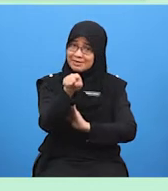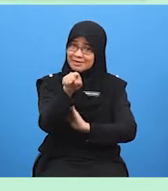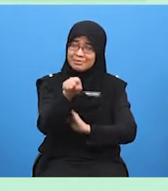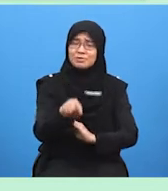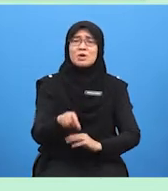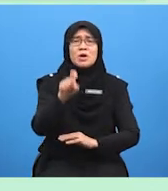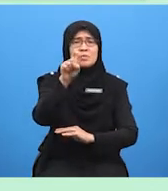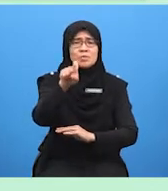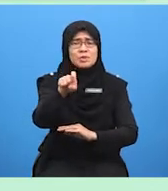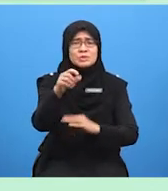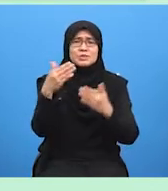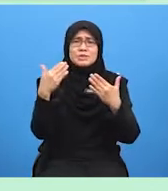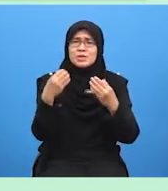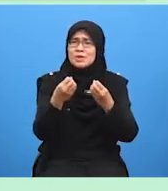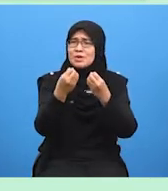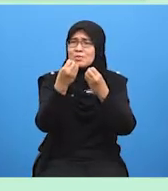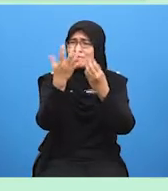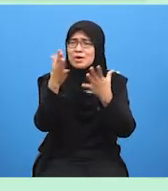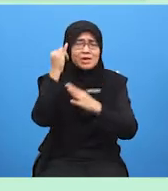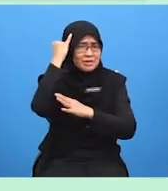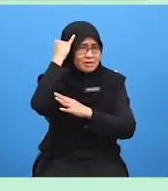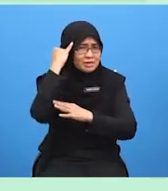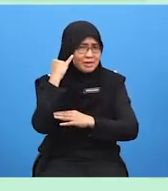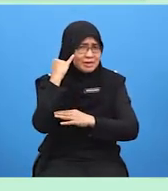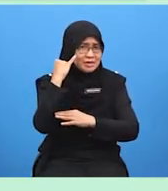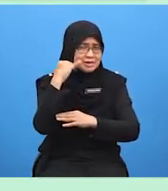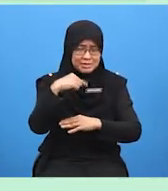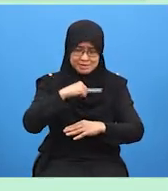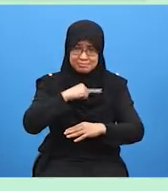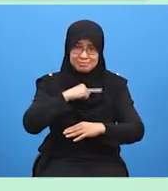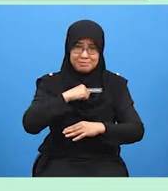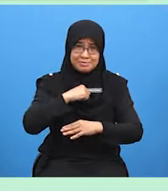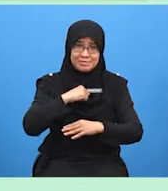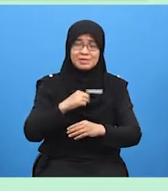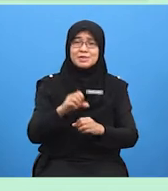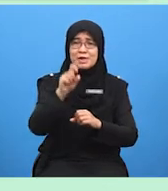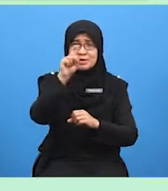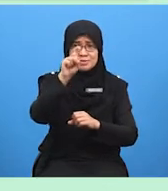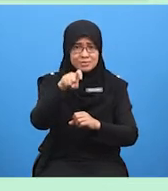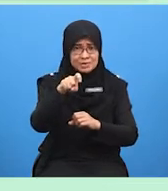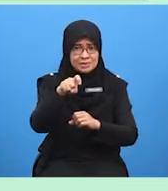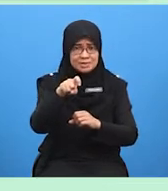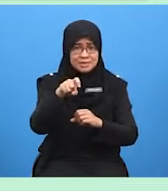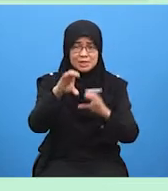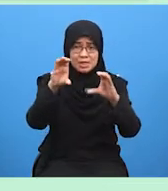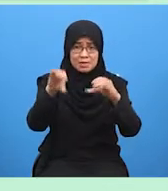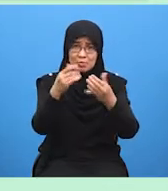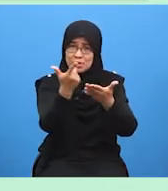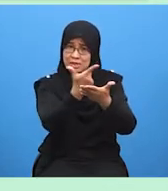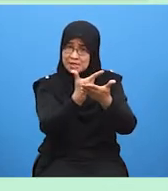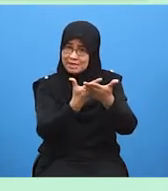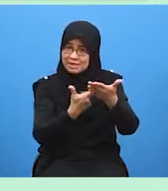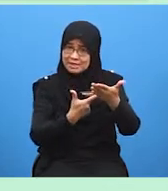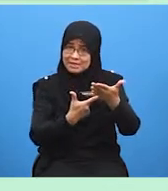pelbagai idea dalam fikiran masing-masing. Jangan lupa, terjemahkanlah idea kamu itu kepada